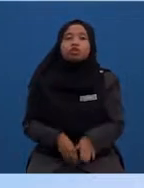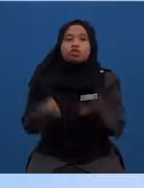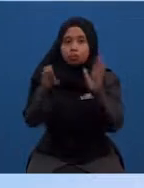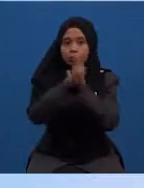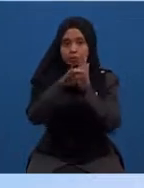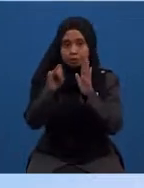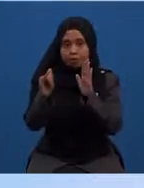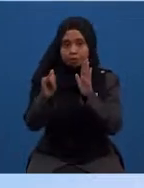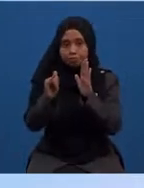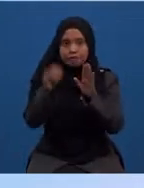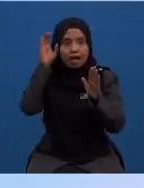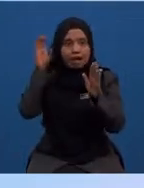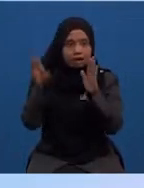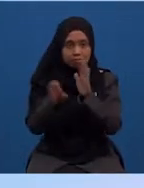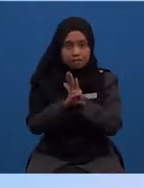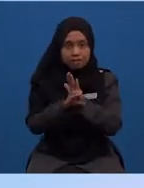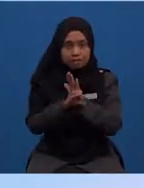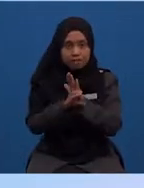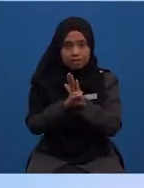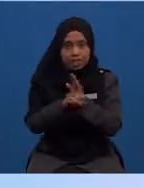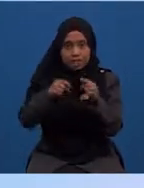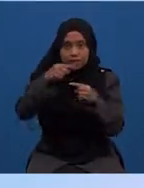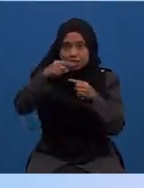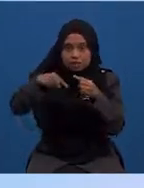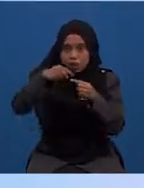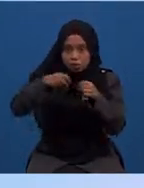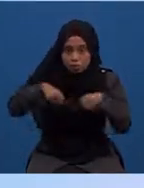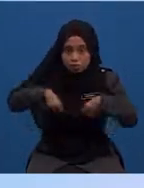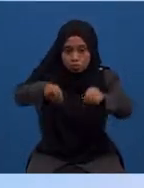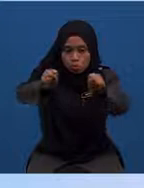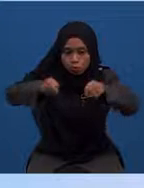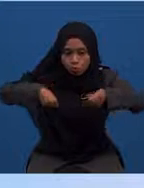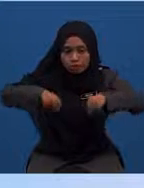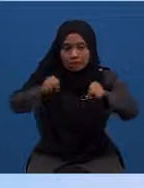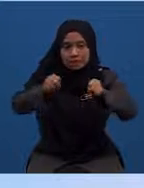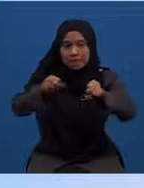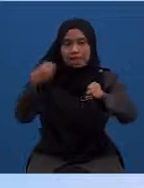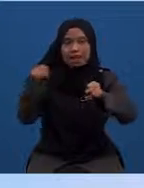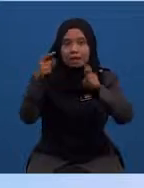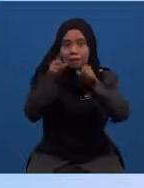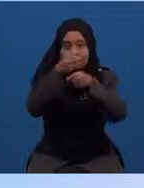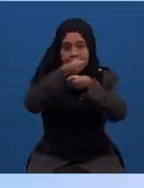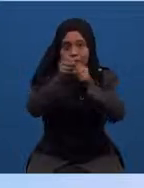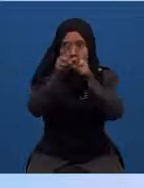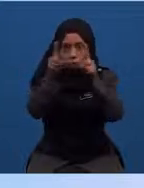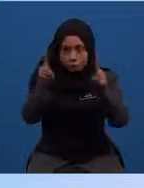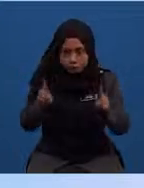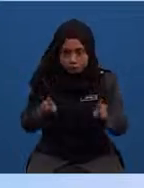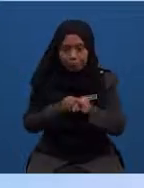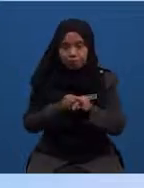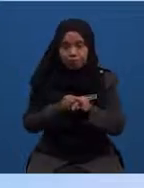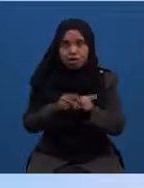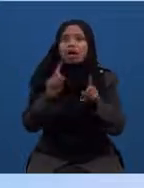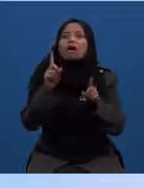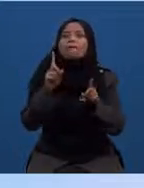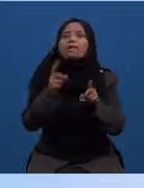contoh, gambar segulung tikar yang berbentuk segi empat tepat. Di mana ya tikar